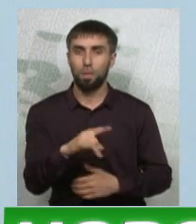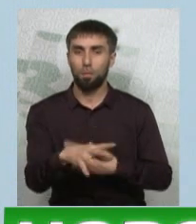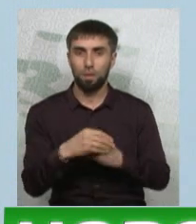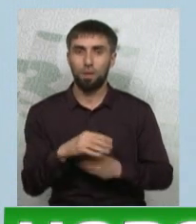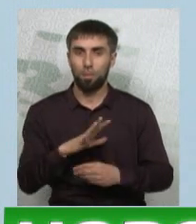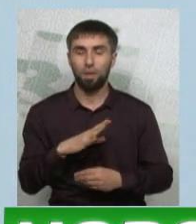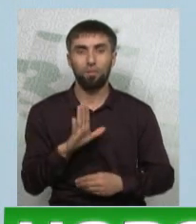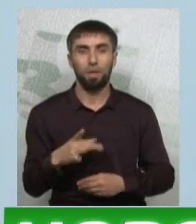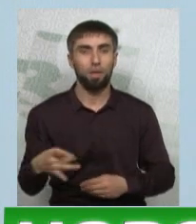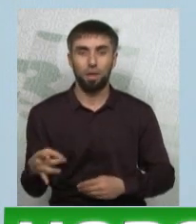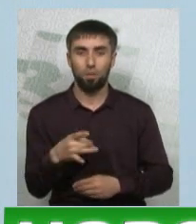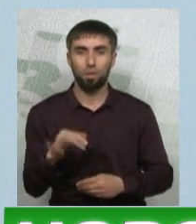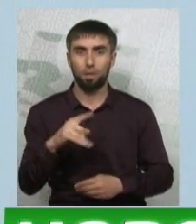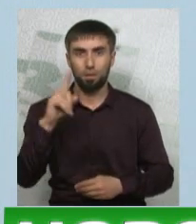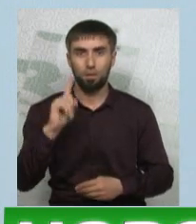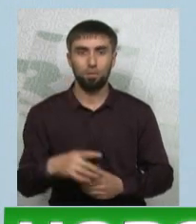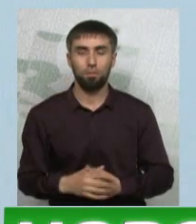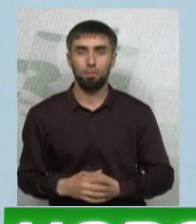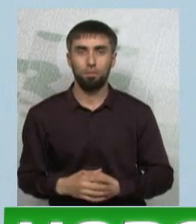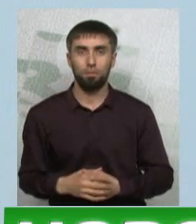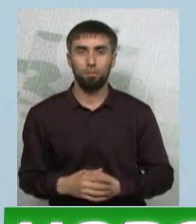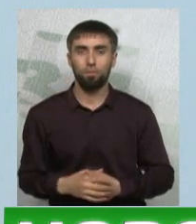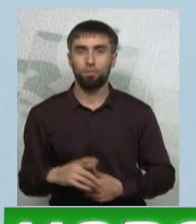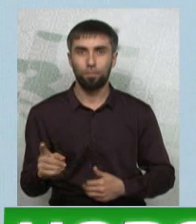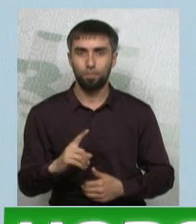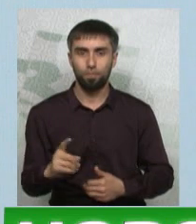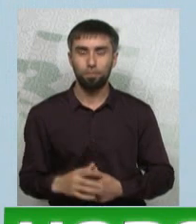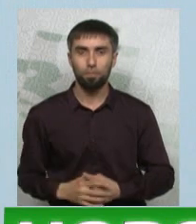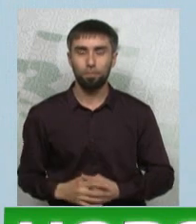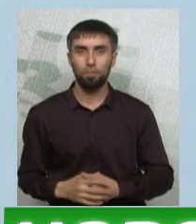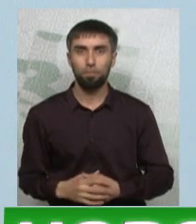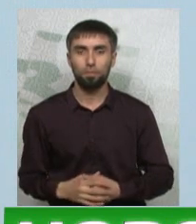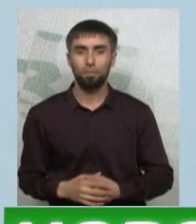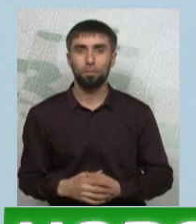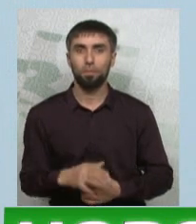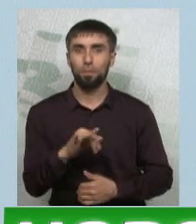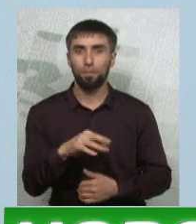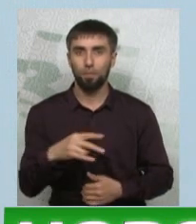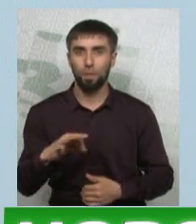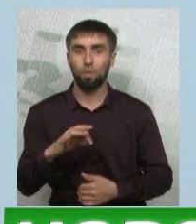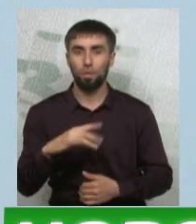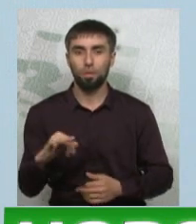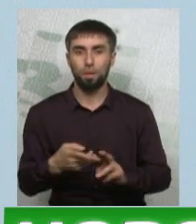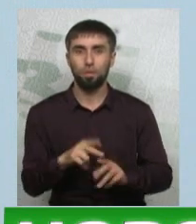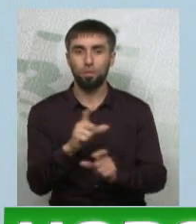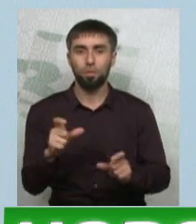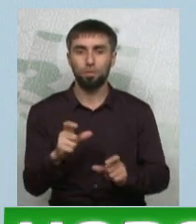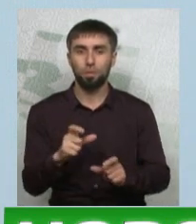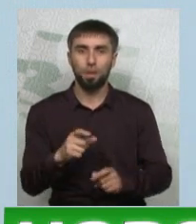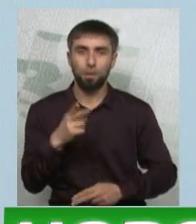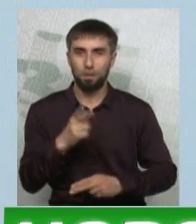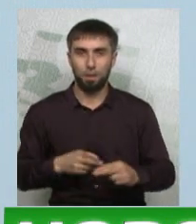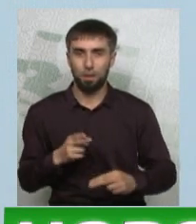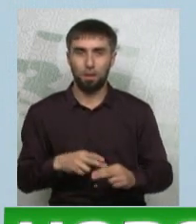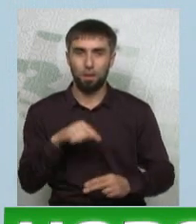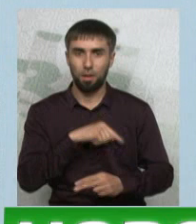были в районе и знаем, что именно они, это люди с остальным характером,